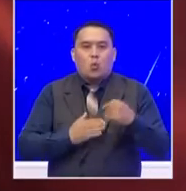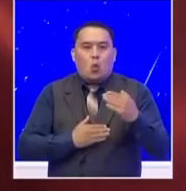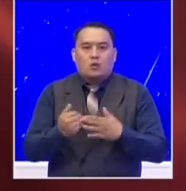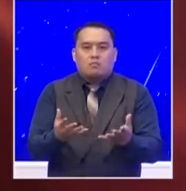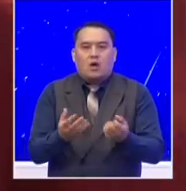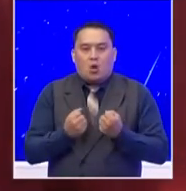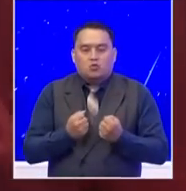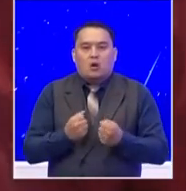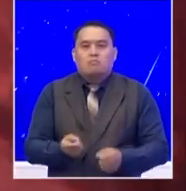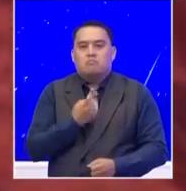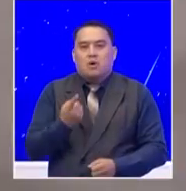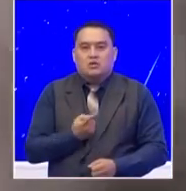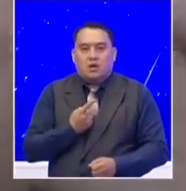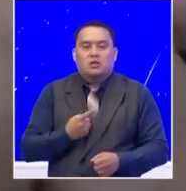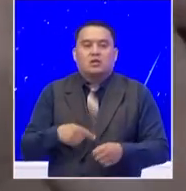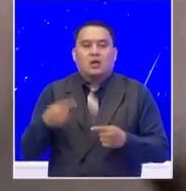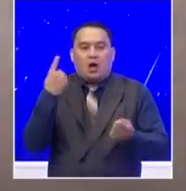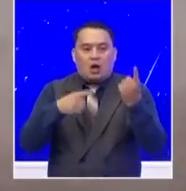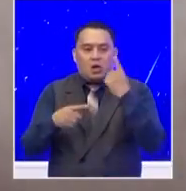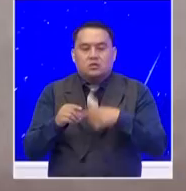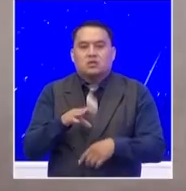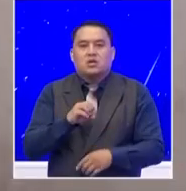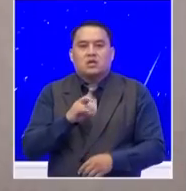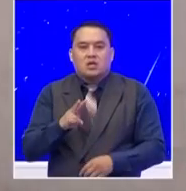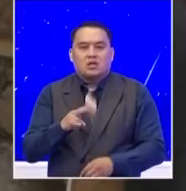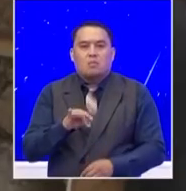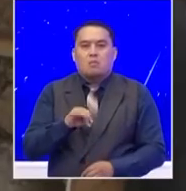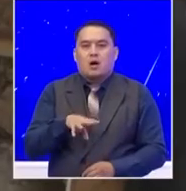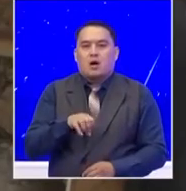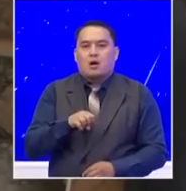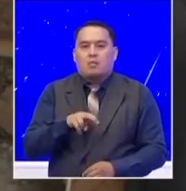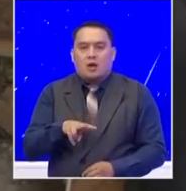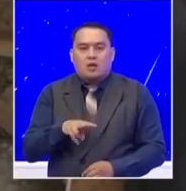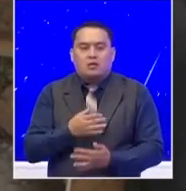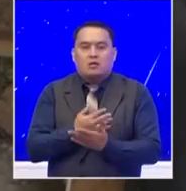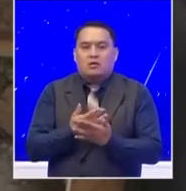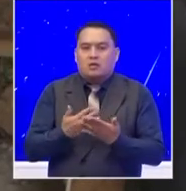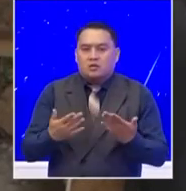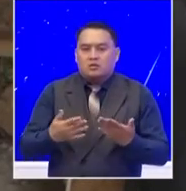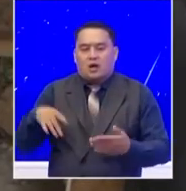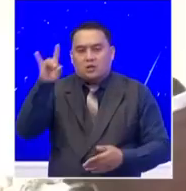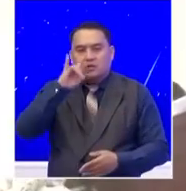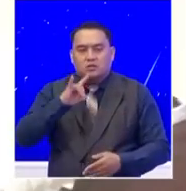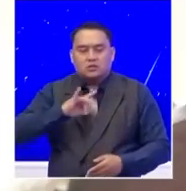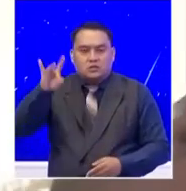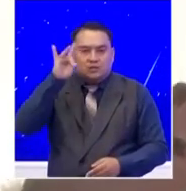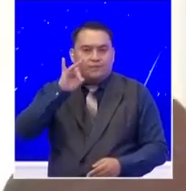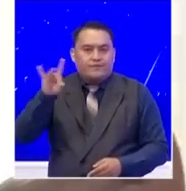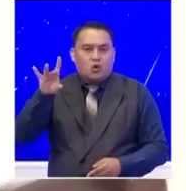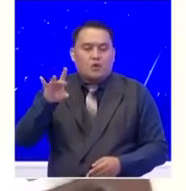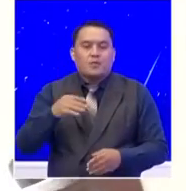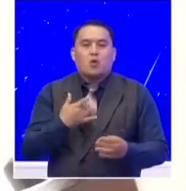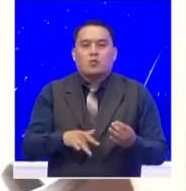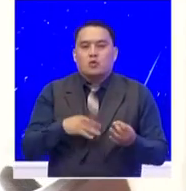получили признание таких мастеров народного творчества, как Секен Турысбек, Макпал Жунисова, Кайрат Байбасонов, Рамазан Стамгазиев и других знаменитых личностей.